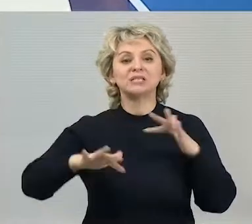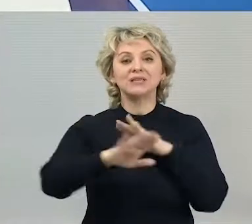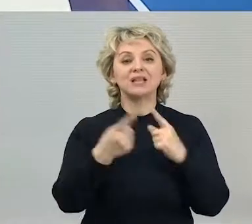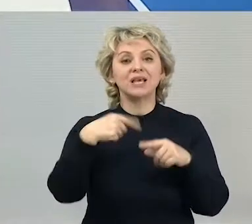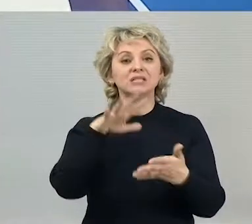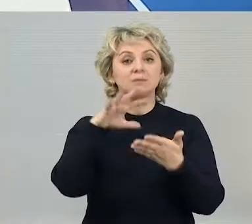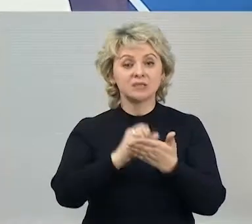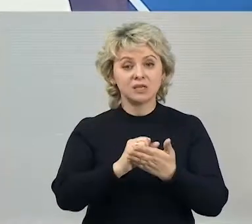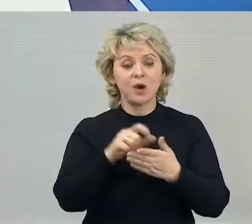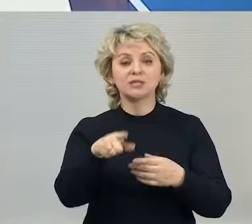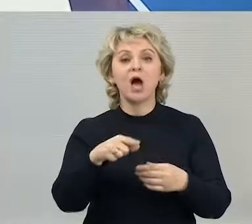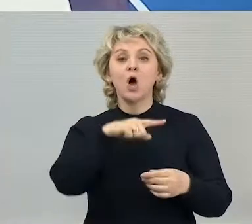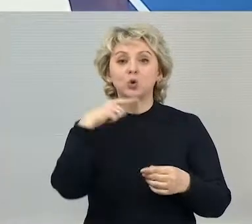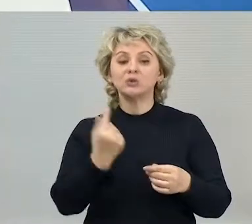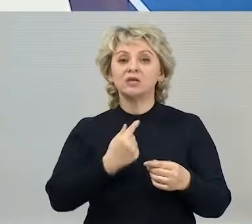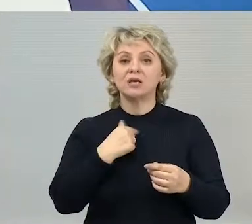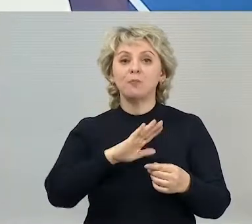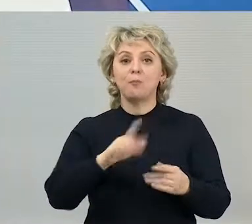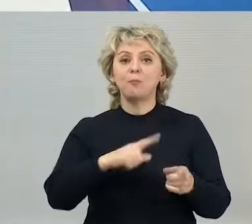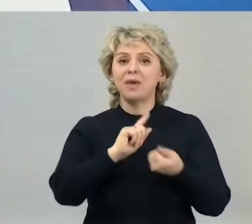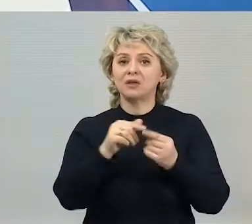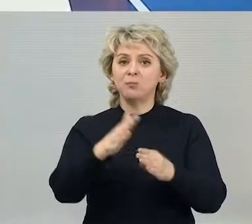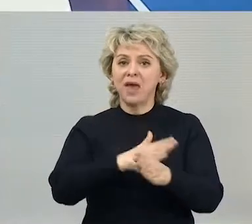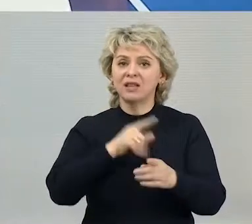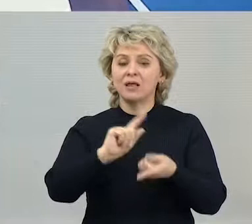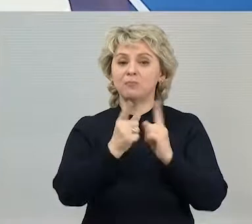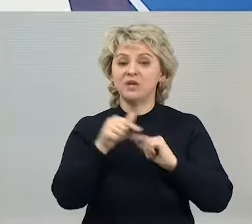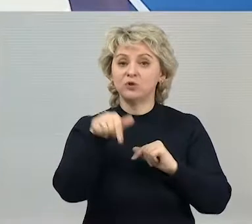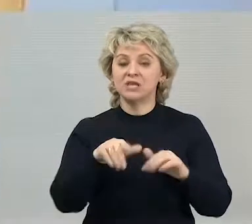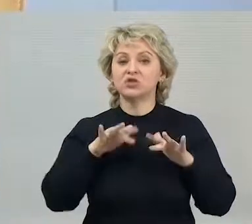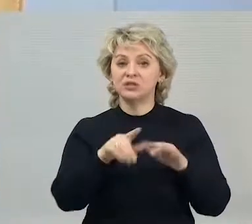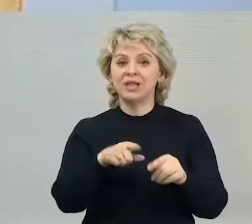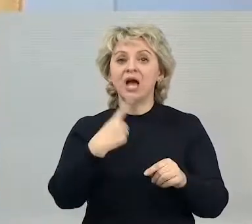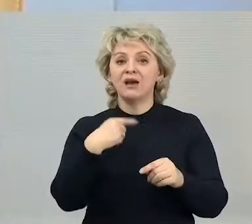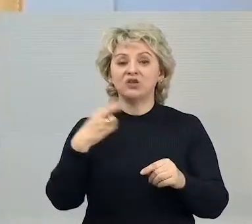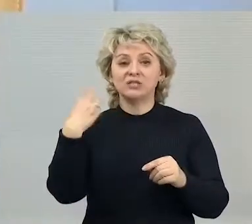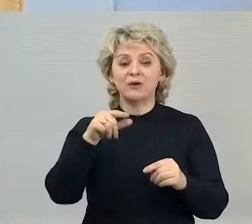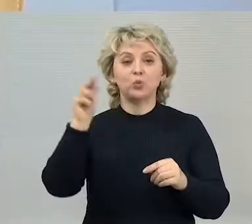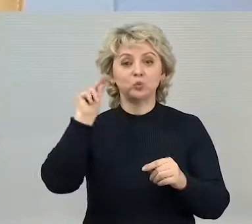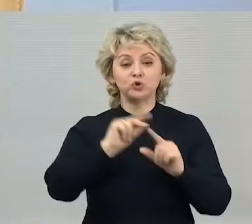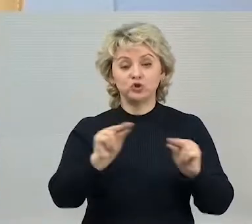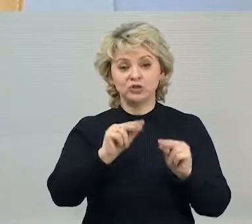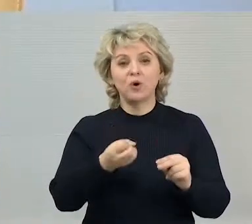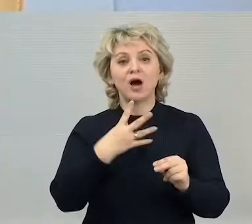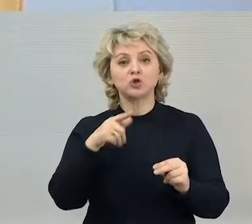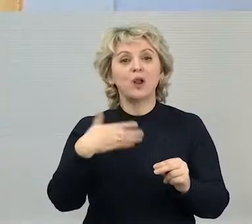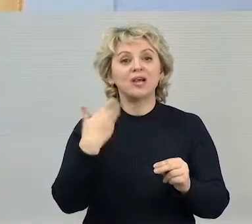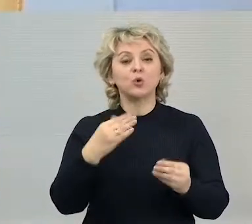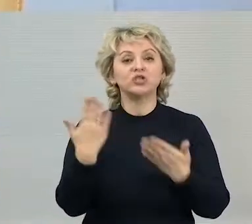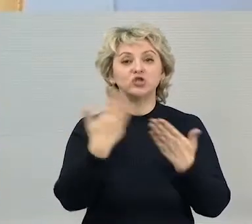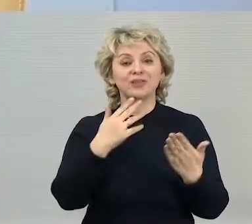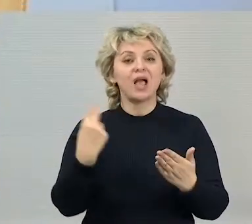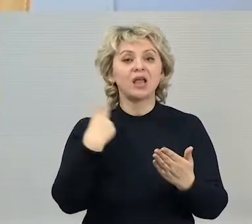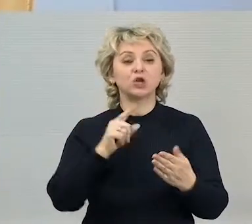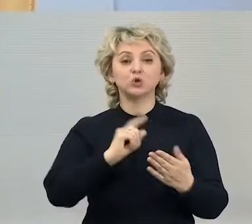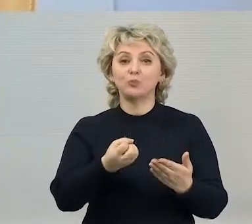этим занимаются, а на русский язык медленно переводятся эти вещи. И вообще говоря, современному учителю хорошо бы легко читать